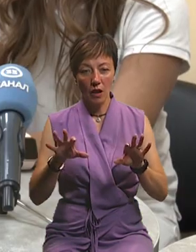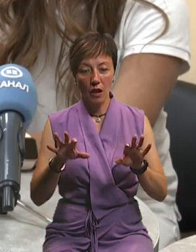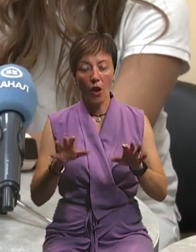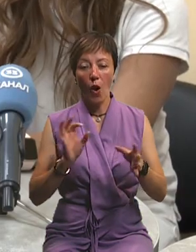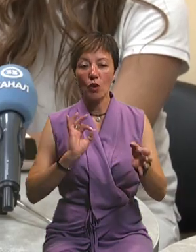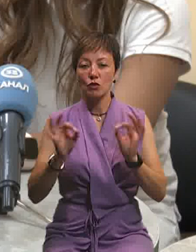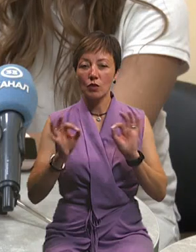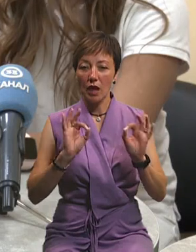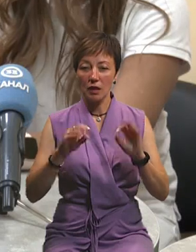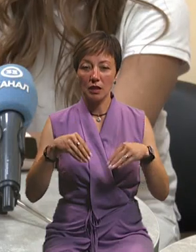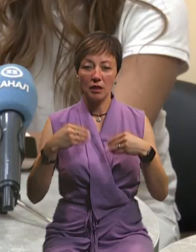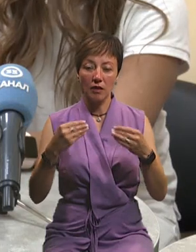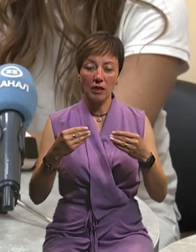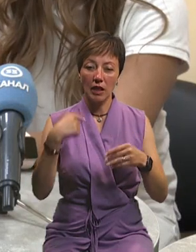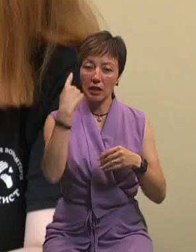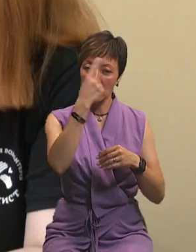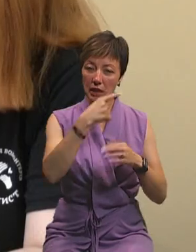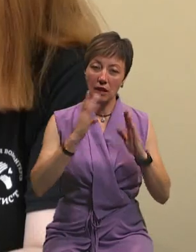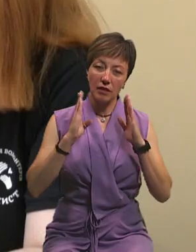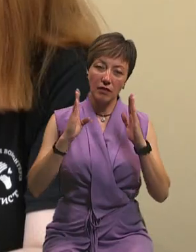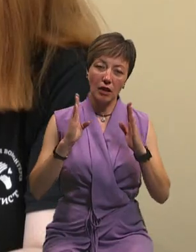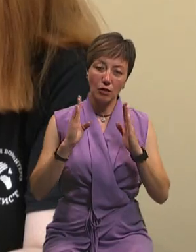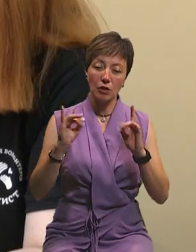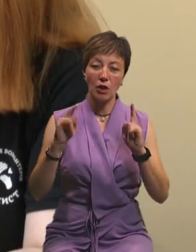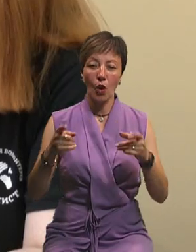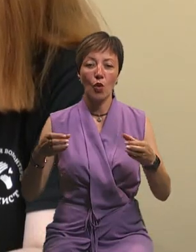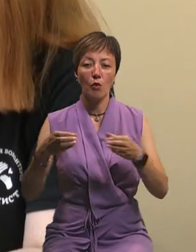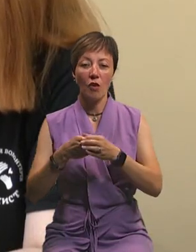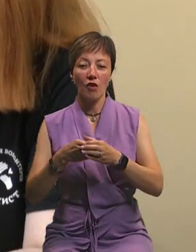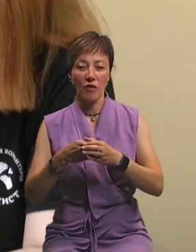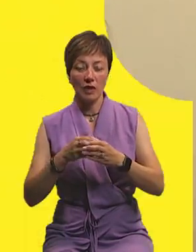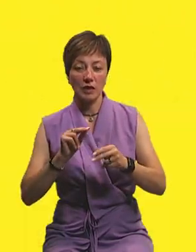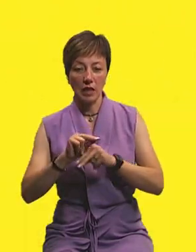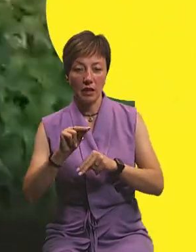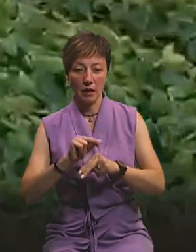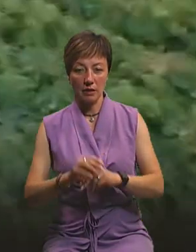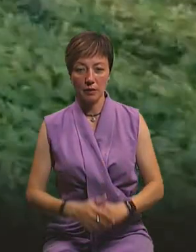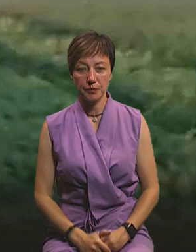консультації надаватимуть як індивідуально так і влаштовуватимуть групові заняття